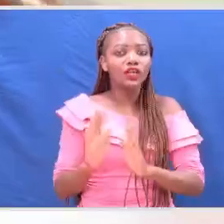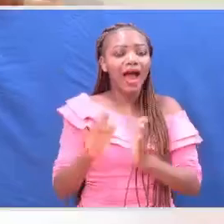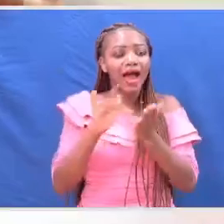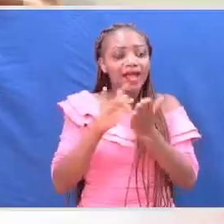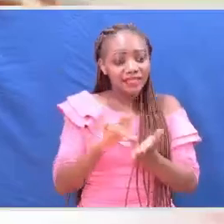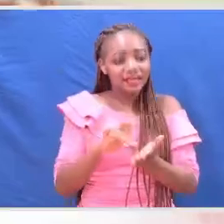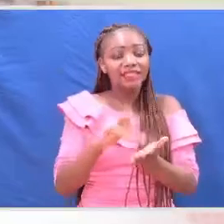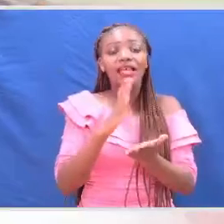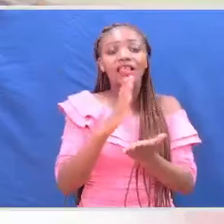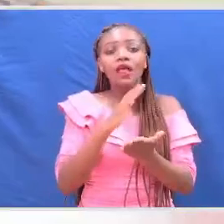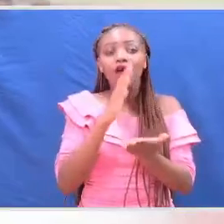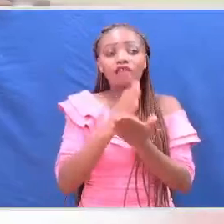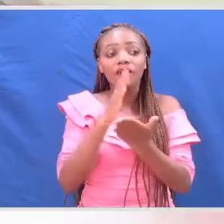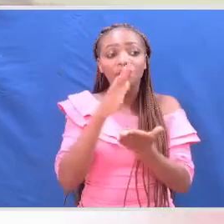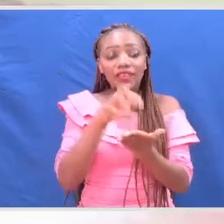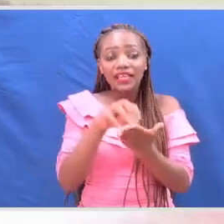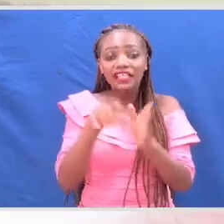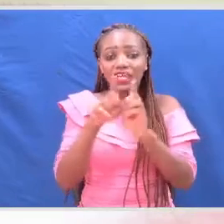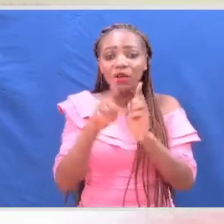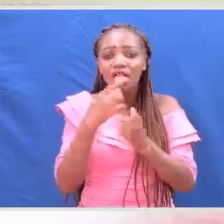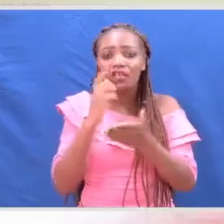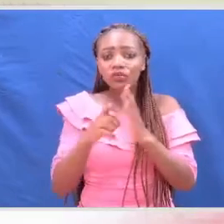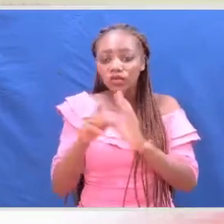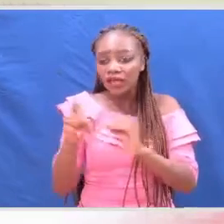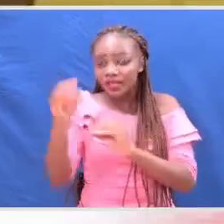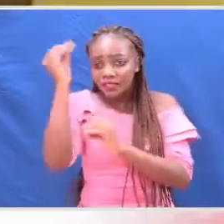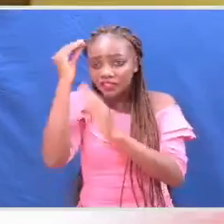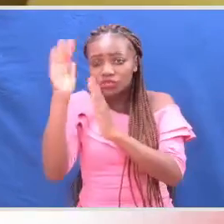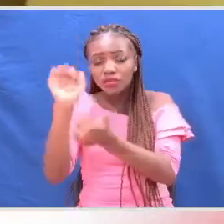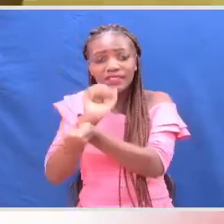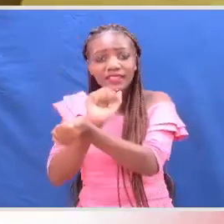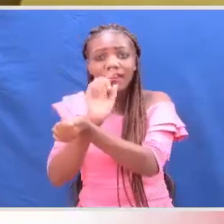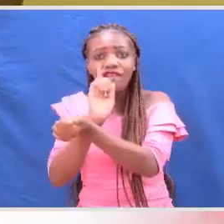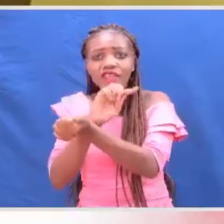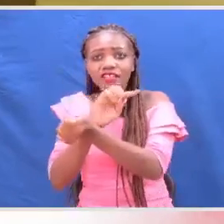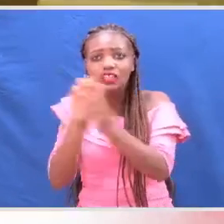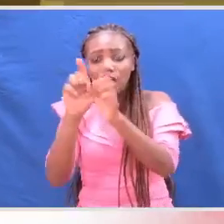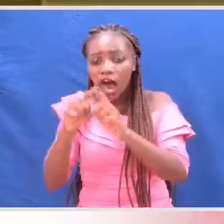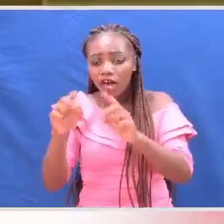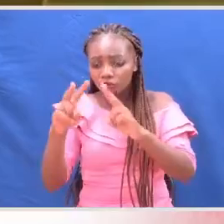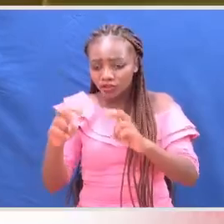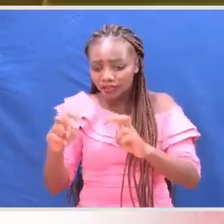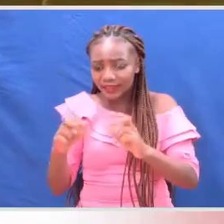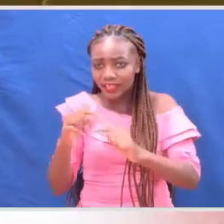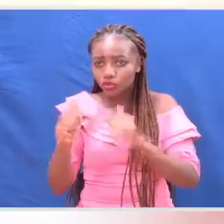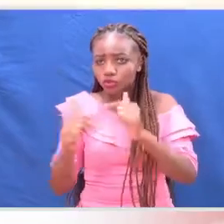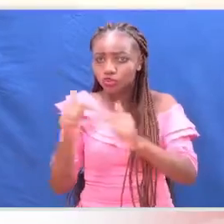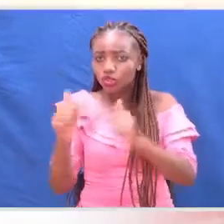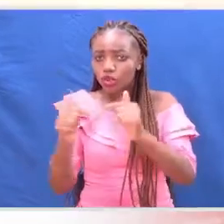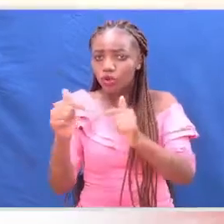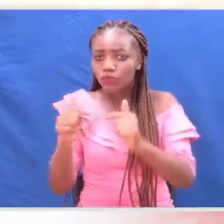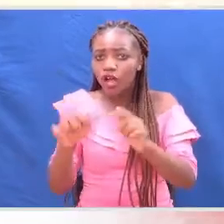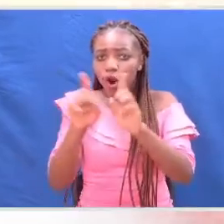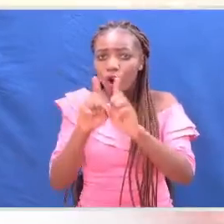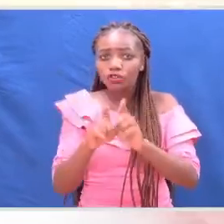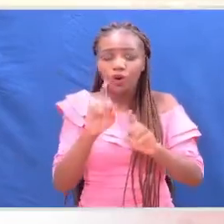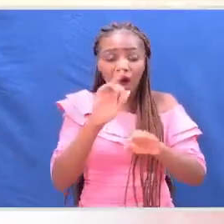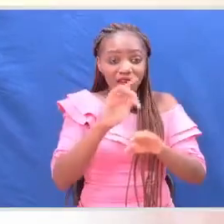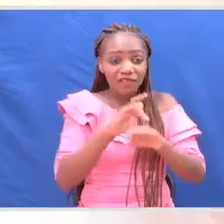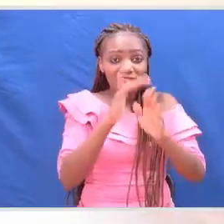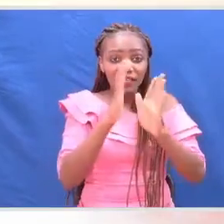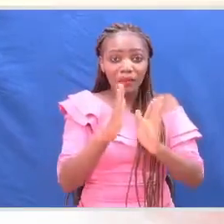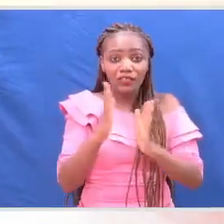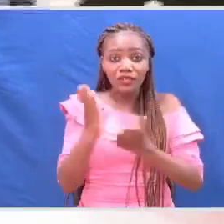amethibitisha kisa hiki na kusema kuwa mwanafunzi huyu amekamatwa huku uchunguzi ukiendelea. Mhasiriwa Edwin